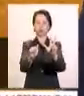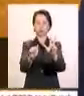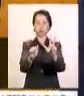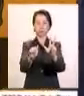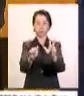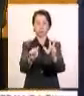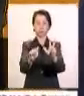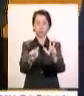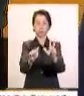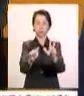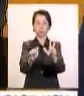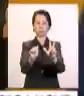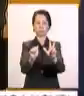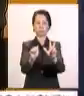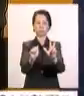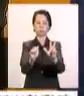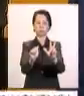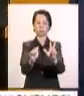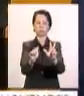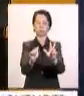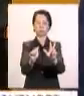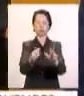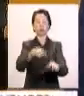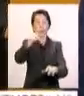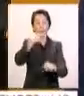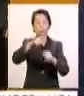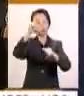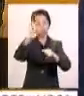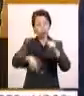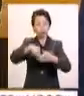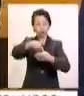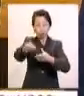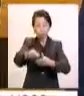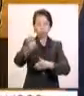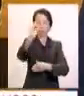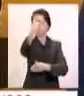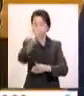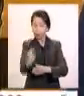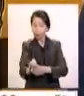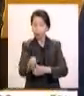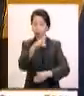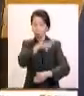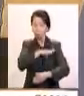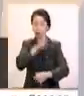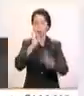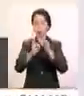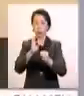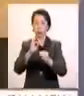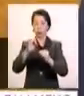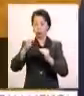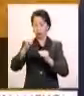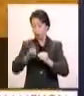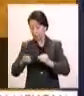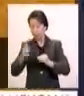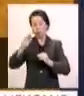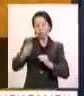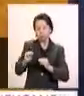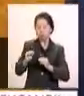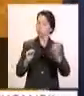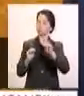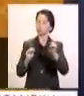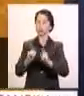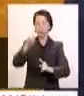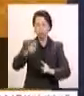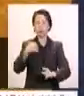3A yang menyatakan tak boleh keluar hibah kalau keadaan begini. Kedua ialah mesti ada